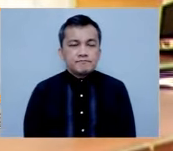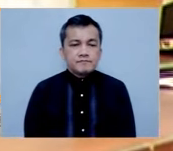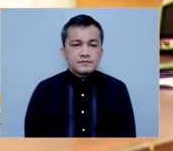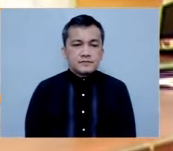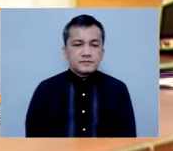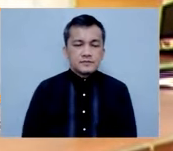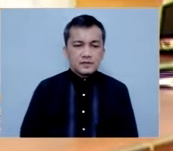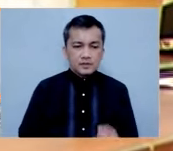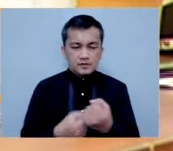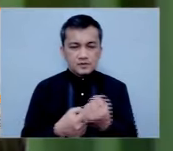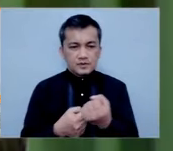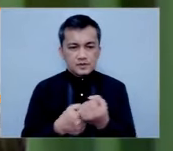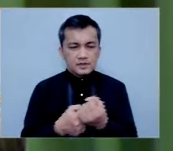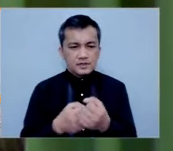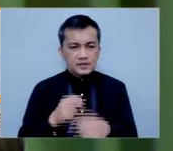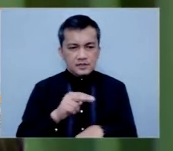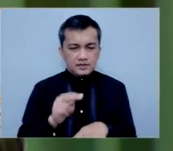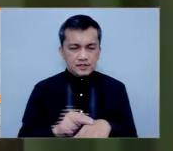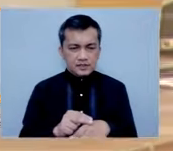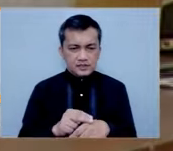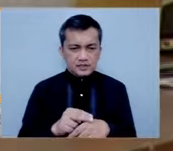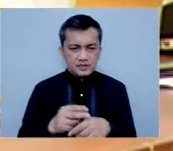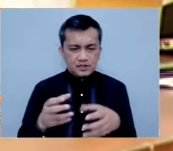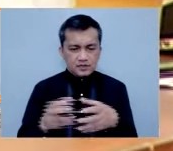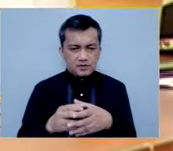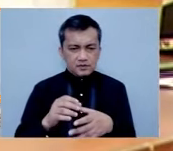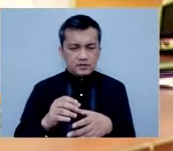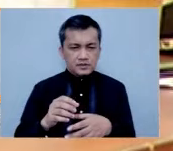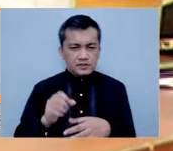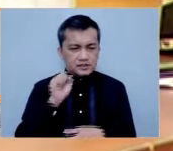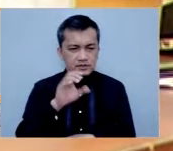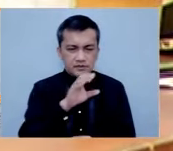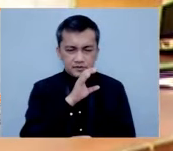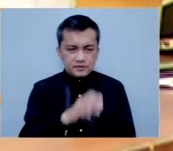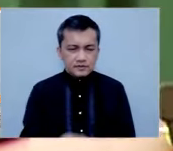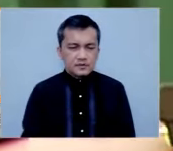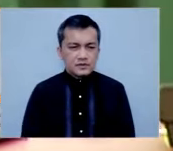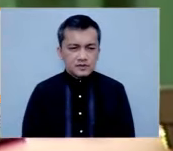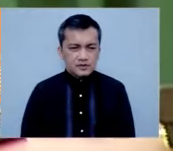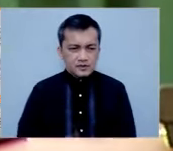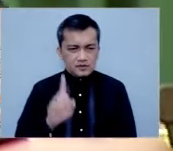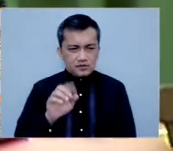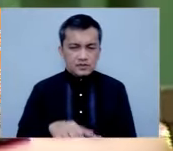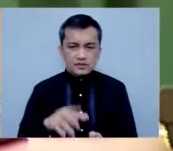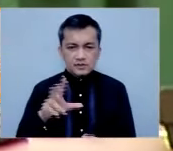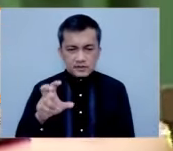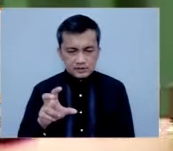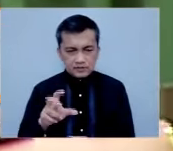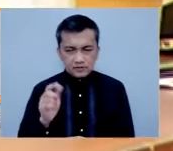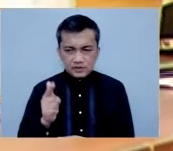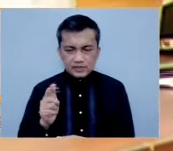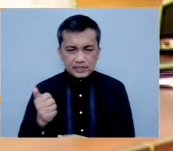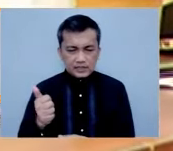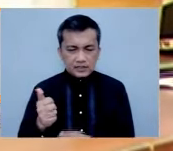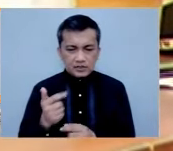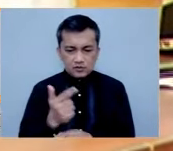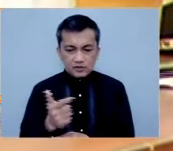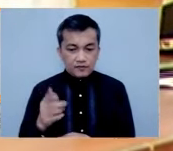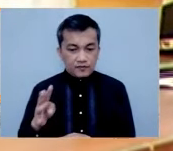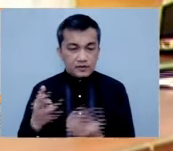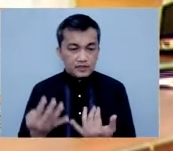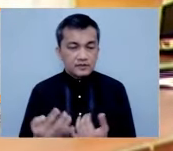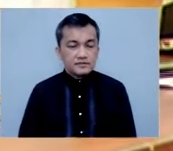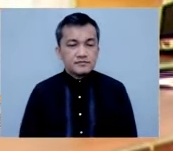ng National Commission of Senior Citizens. 2010 pa yung 1,300, 2024 na ngayon.